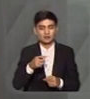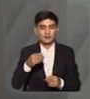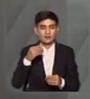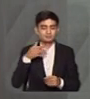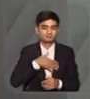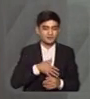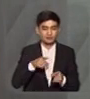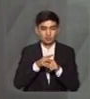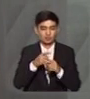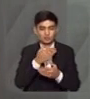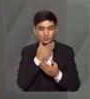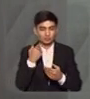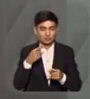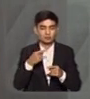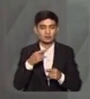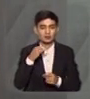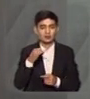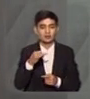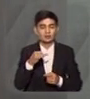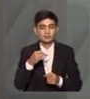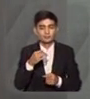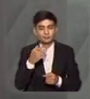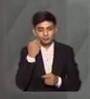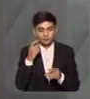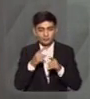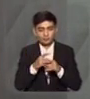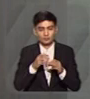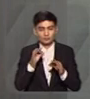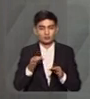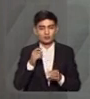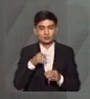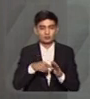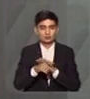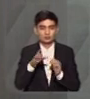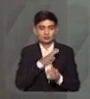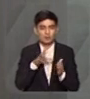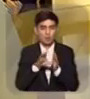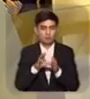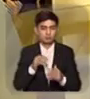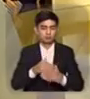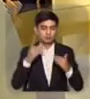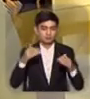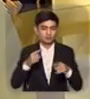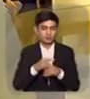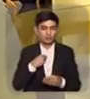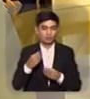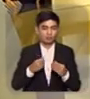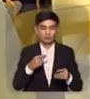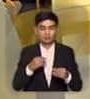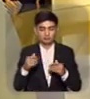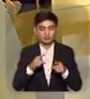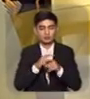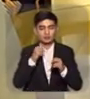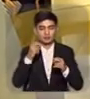условиях, потому что идет высокая ставка налогообложения. В эти дни в Мажилисе как